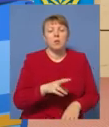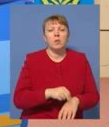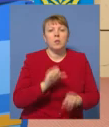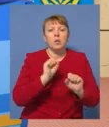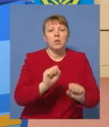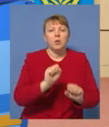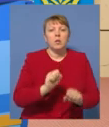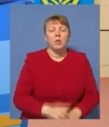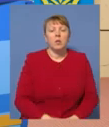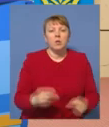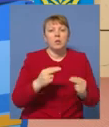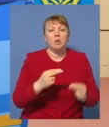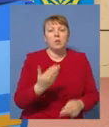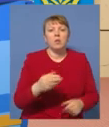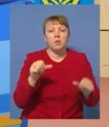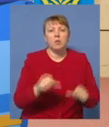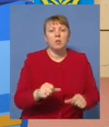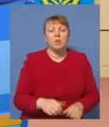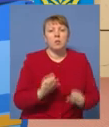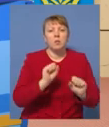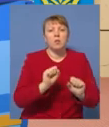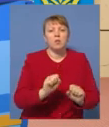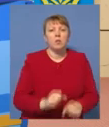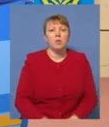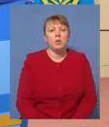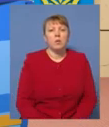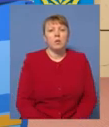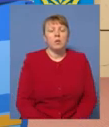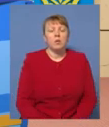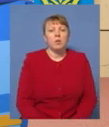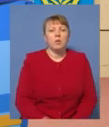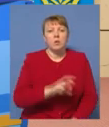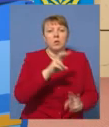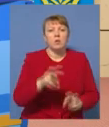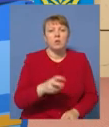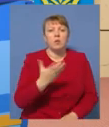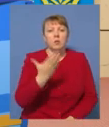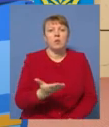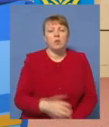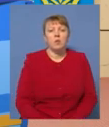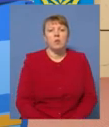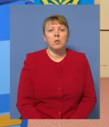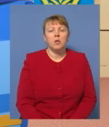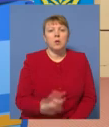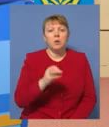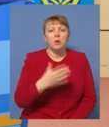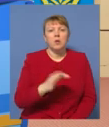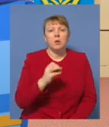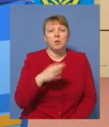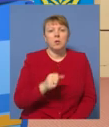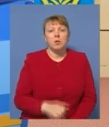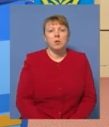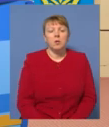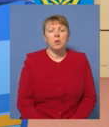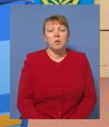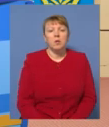защитника, свидетеля, имеющего право на защиту. В ходе рассмотрения данного обращения установлено, что адвокат Камитов на